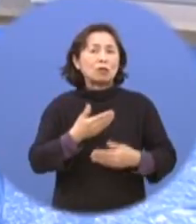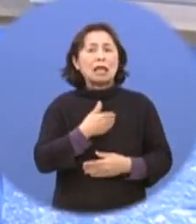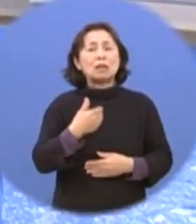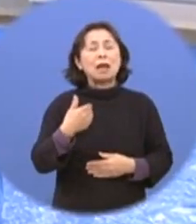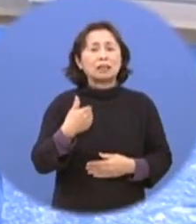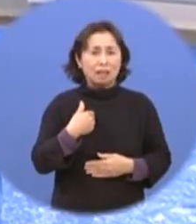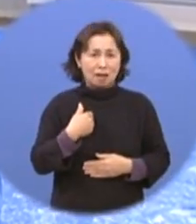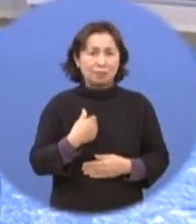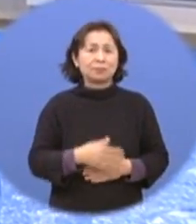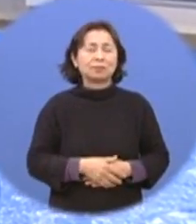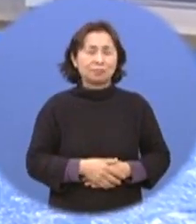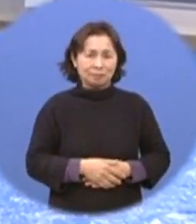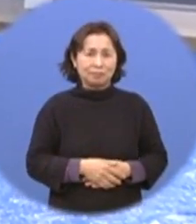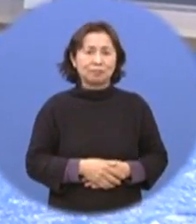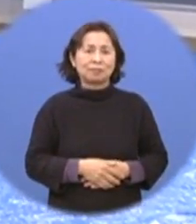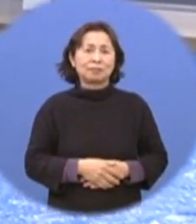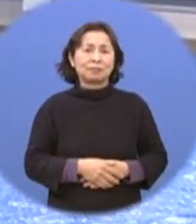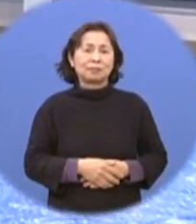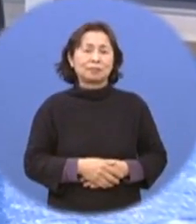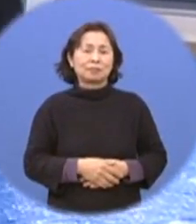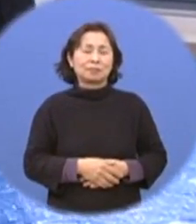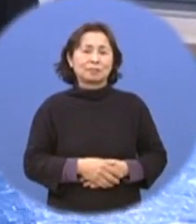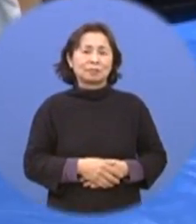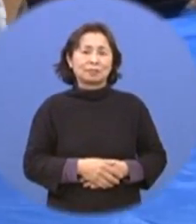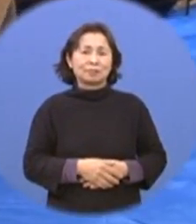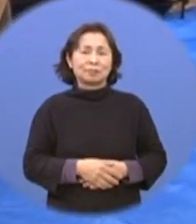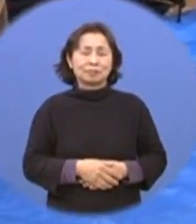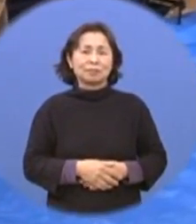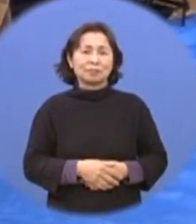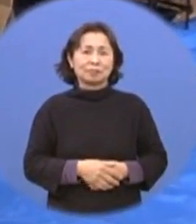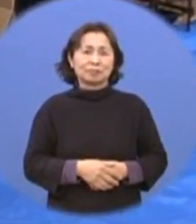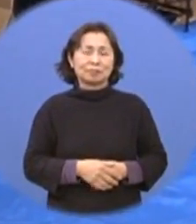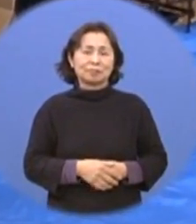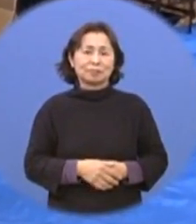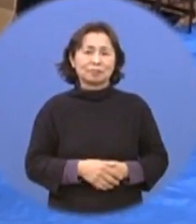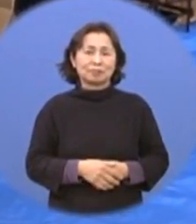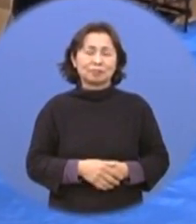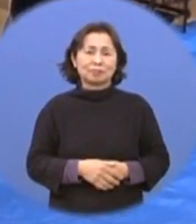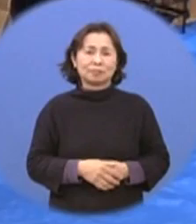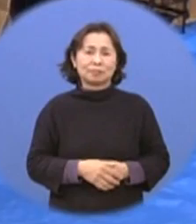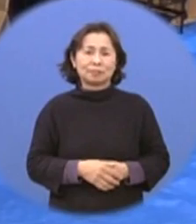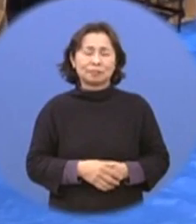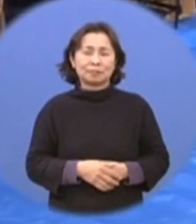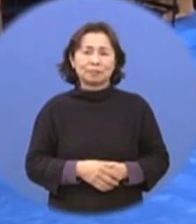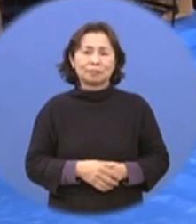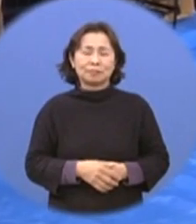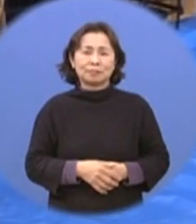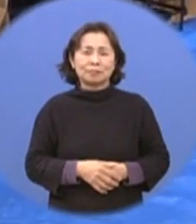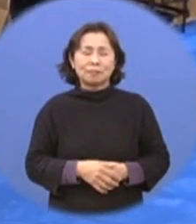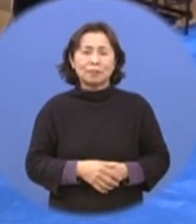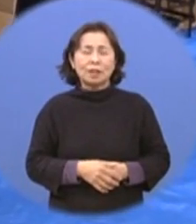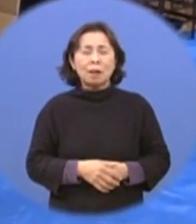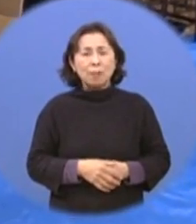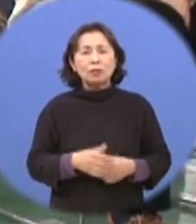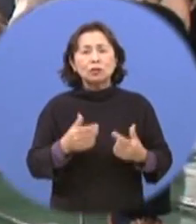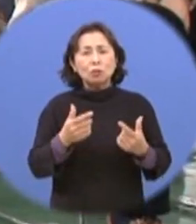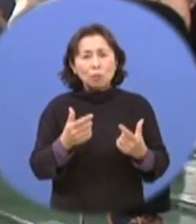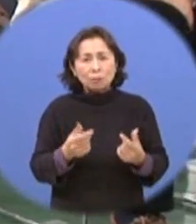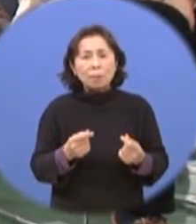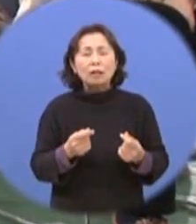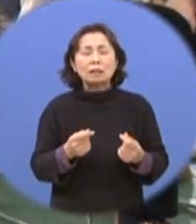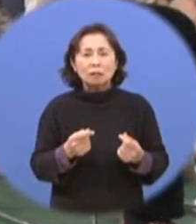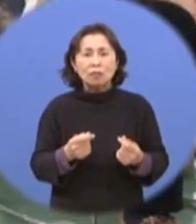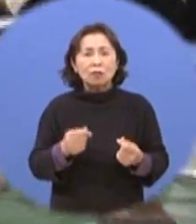形の傑作カーガイ付けたんで訓練がある日人間と一緒に連れて行ってみて